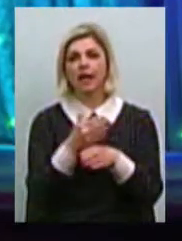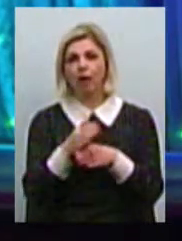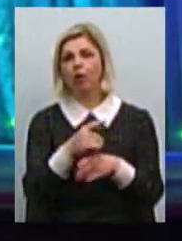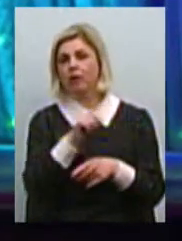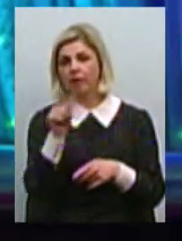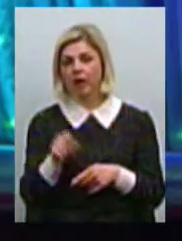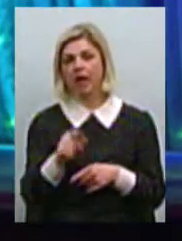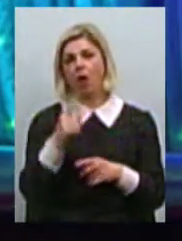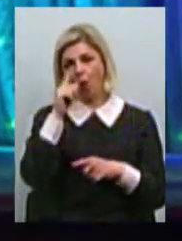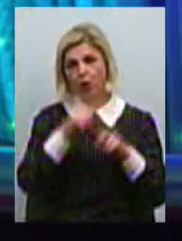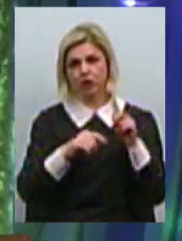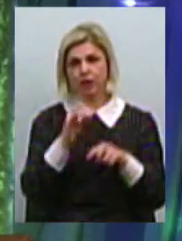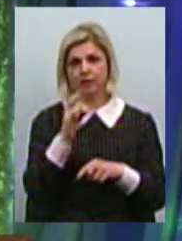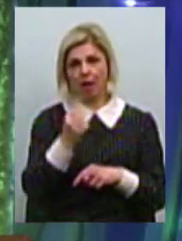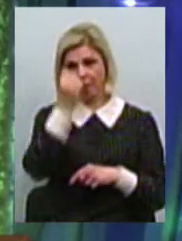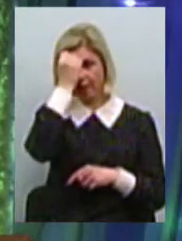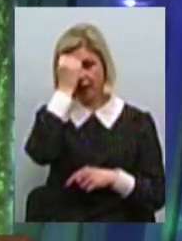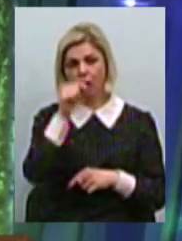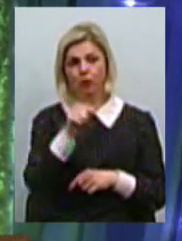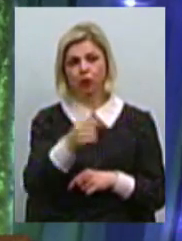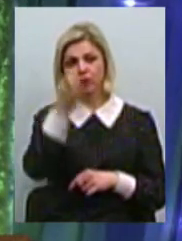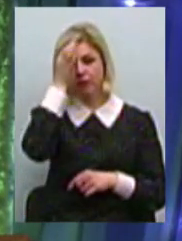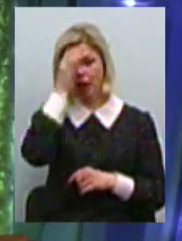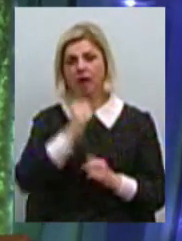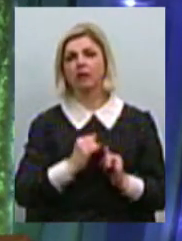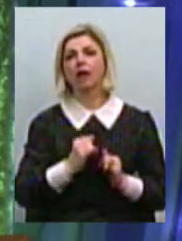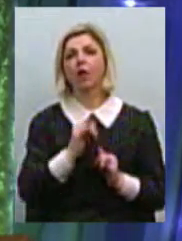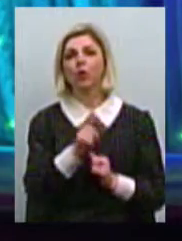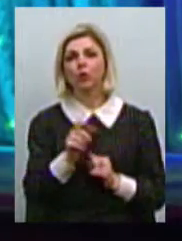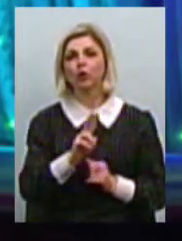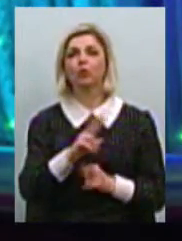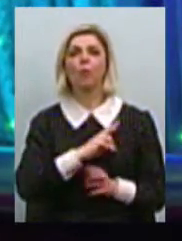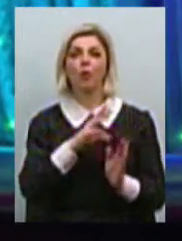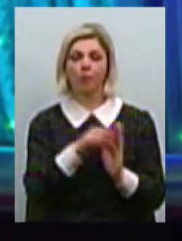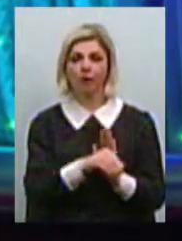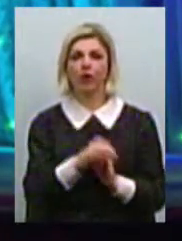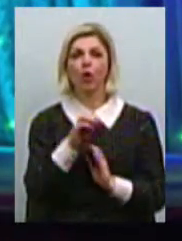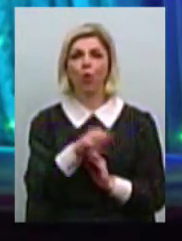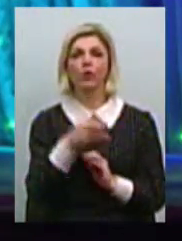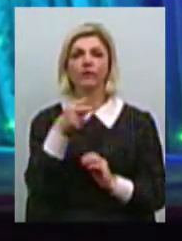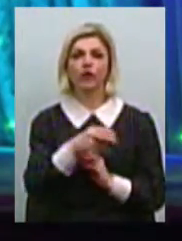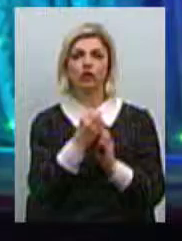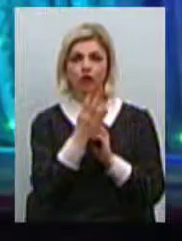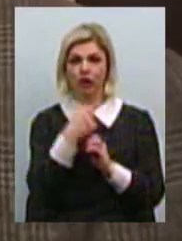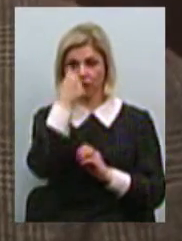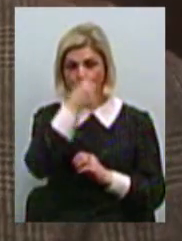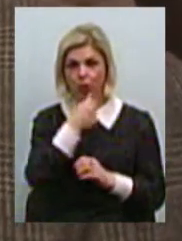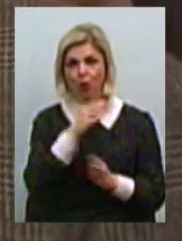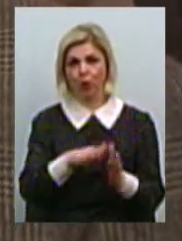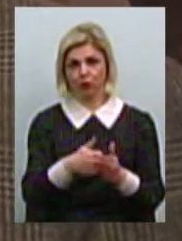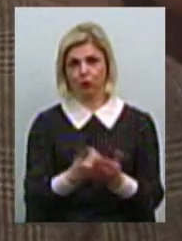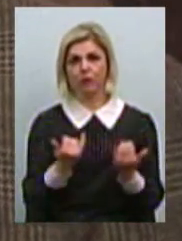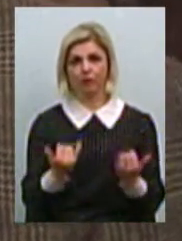згадують нагороджених посмертно. Книга охоплює період часу від 14 квітня 2014 року до сьогодні.